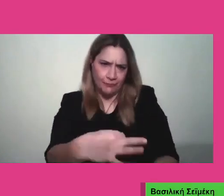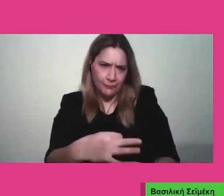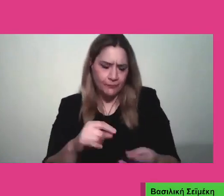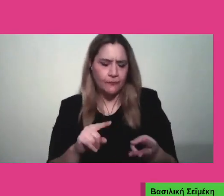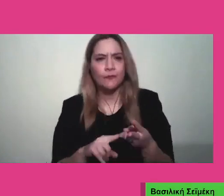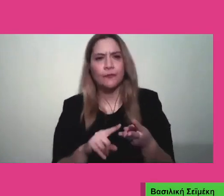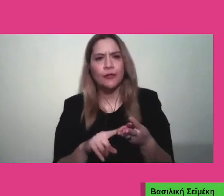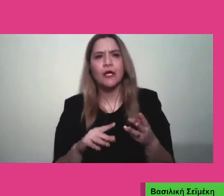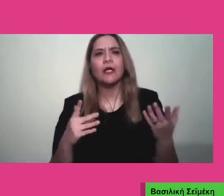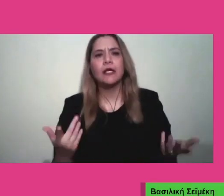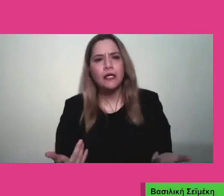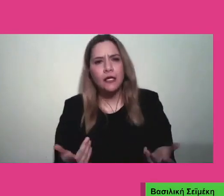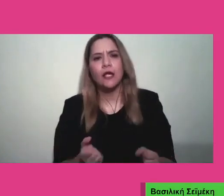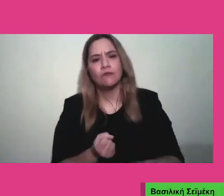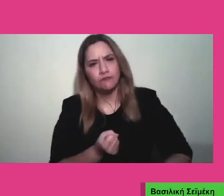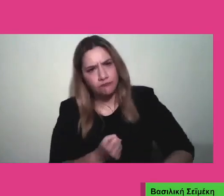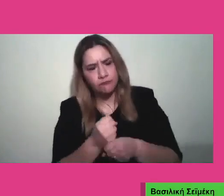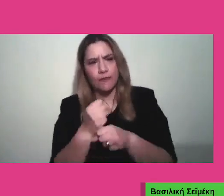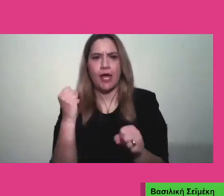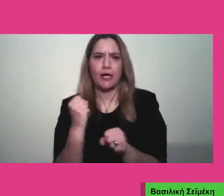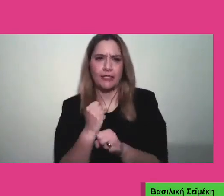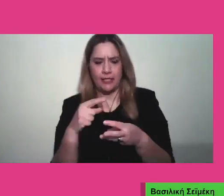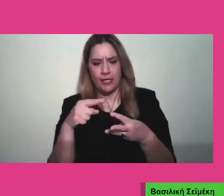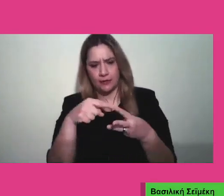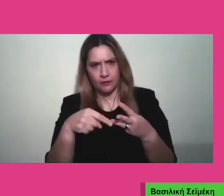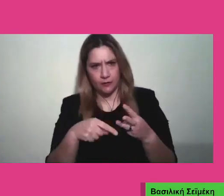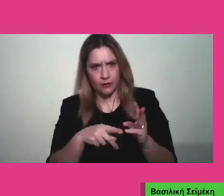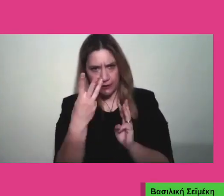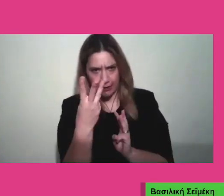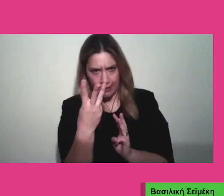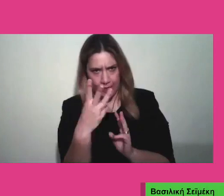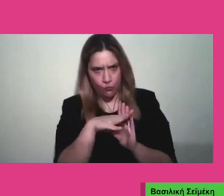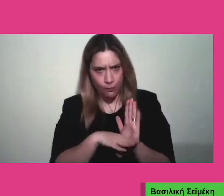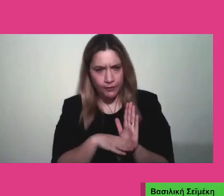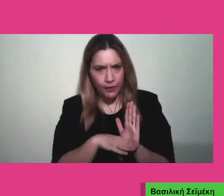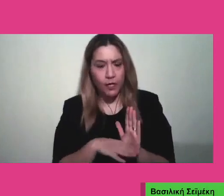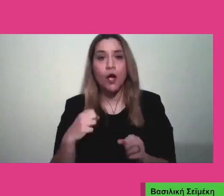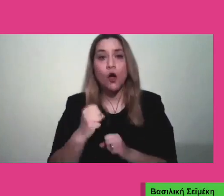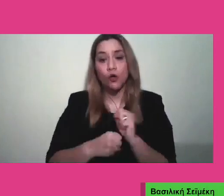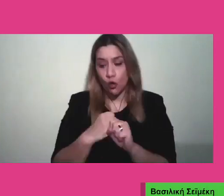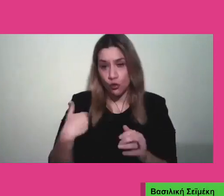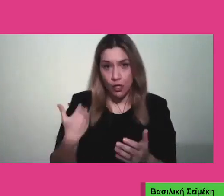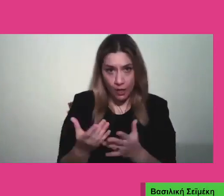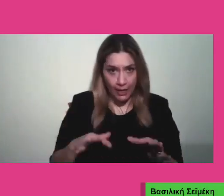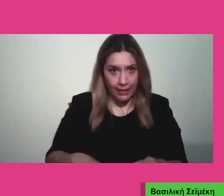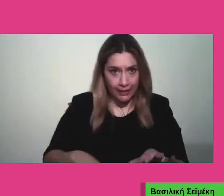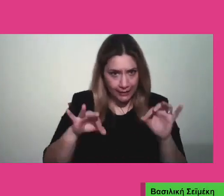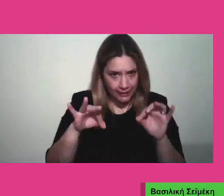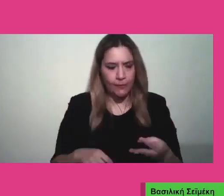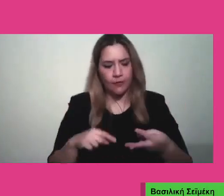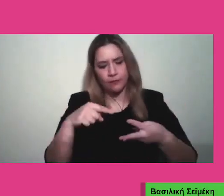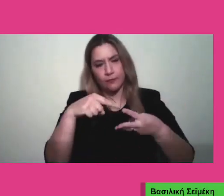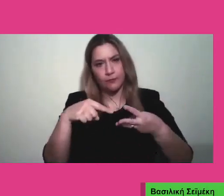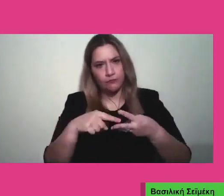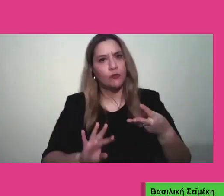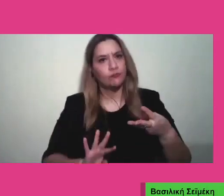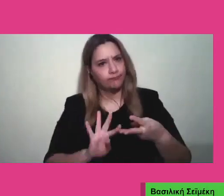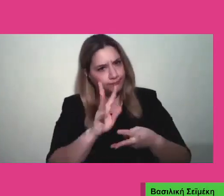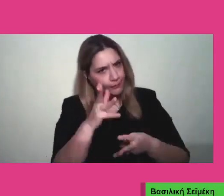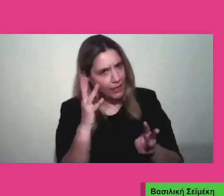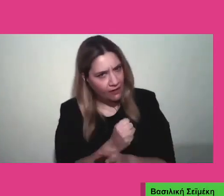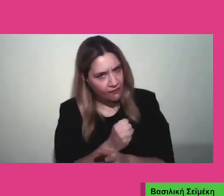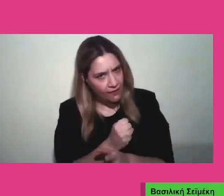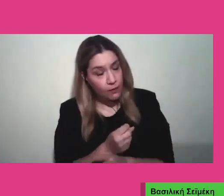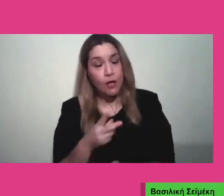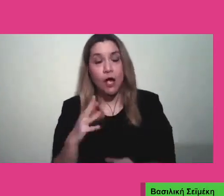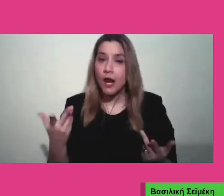της υποστηριζόμενης εργασίας. Μέσα σε αυτά τα χρόνια έχουμε καταφέρει κυρίως να αναπτύξουμε τους δύο πρώτους πυλώνες, αλλά κάτι που